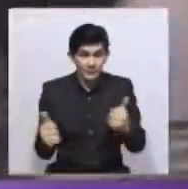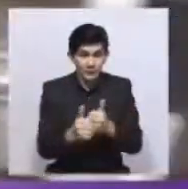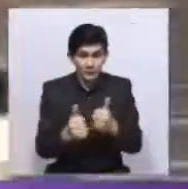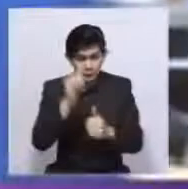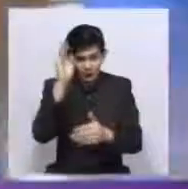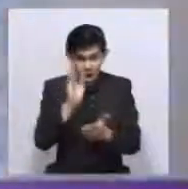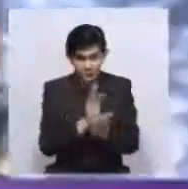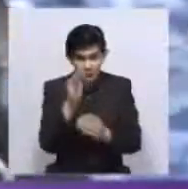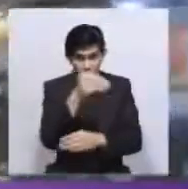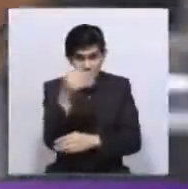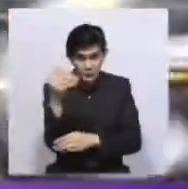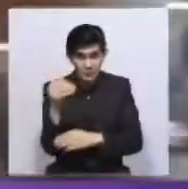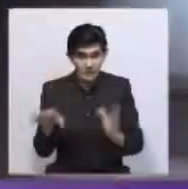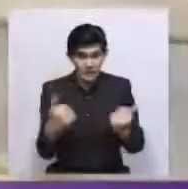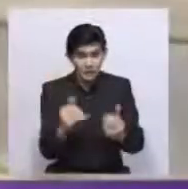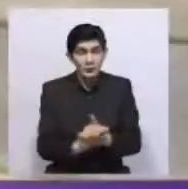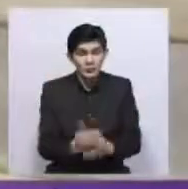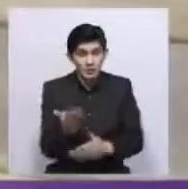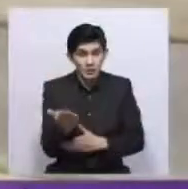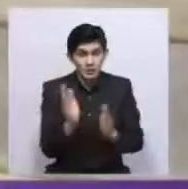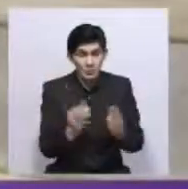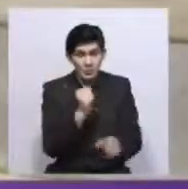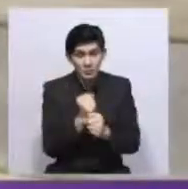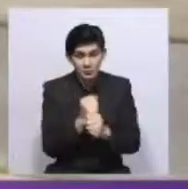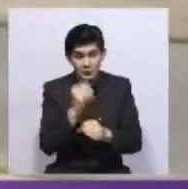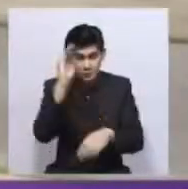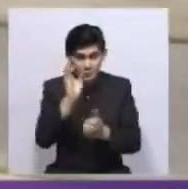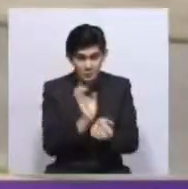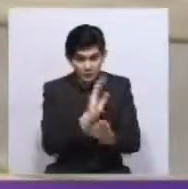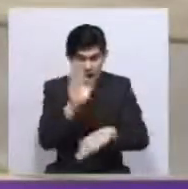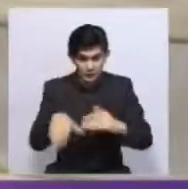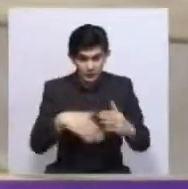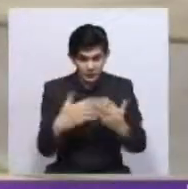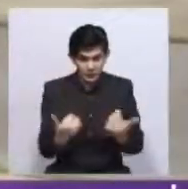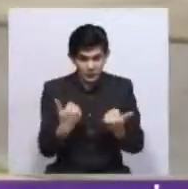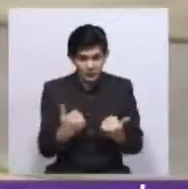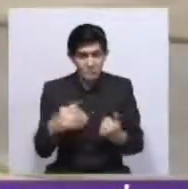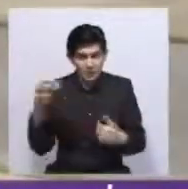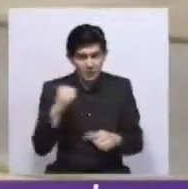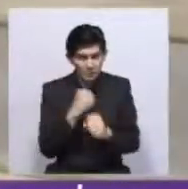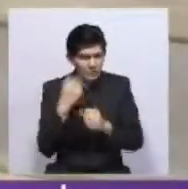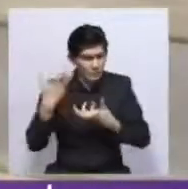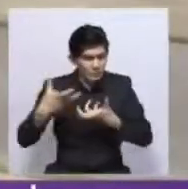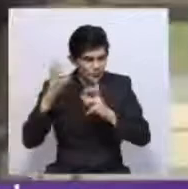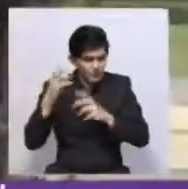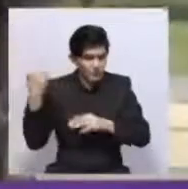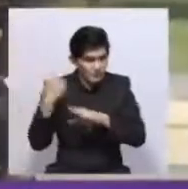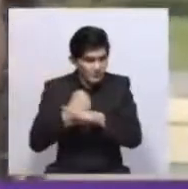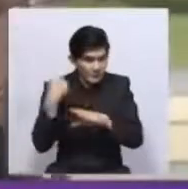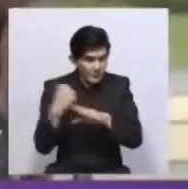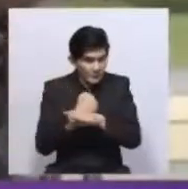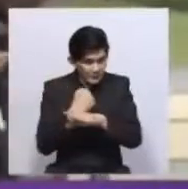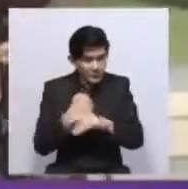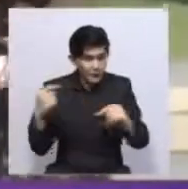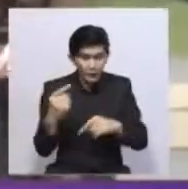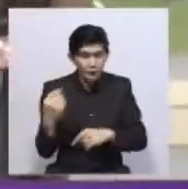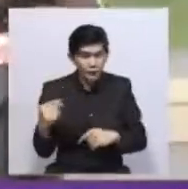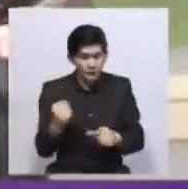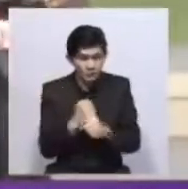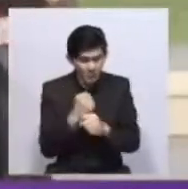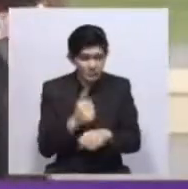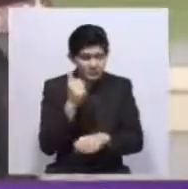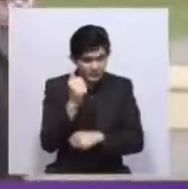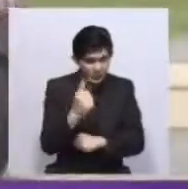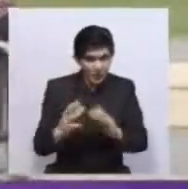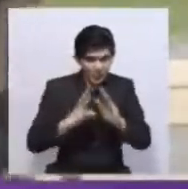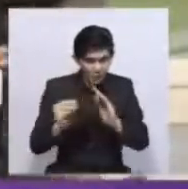องผู้บัญชาการตำรวจแห่งชาติก็ขอให้เจ้าหน้าที่ตำรวจทุกนายนำไปทบทวนฝึกฝนเพื่อให้เกิดความคล่องตัวและ